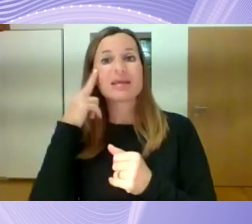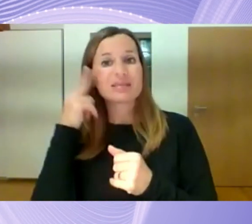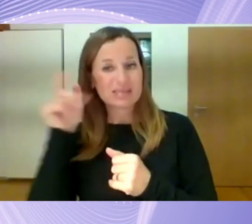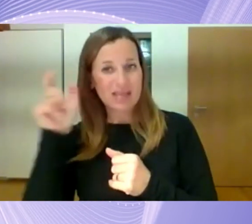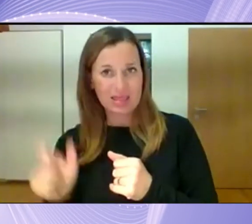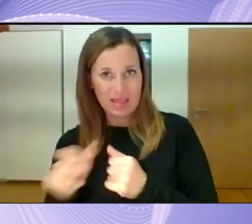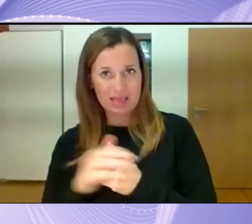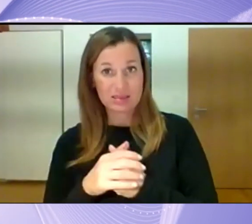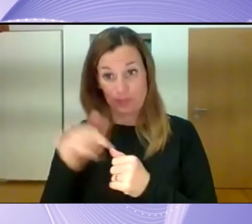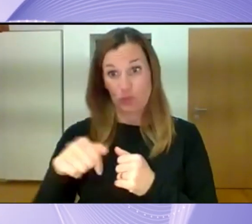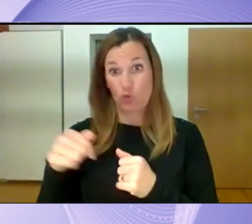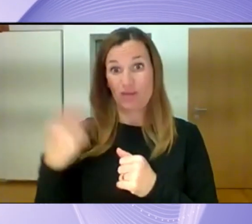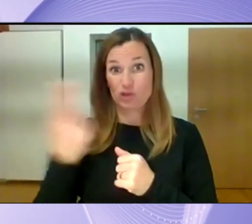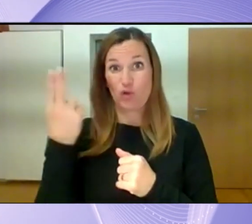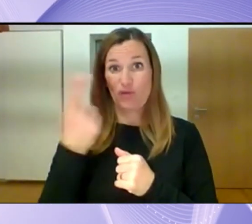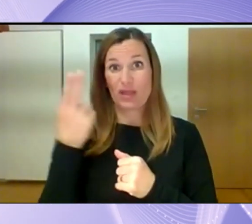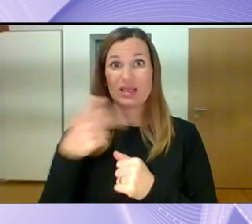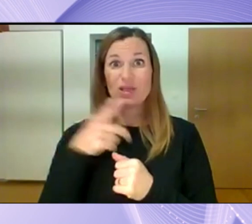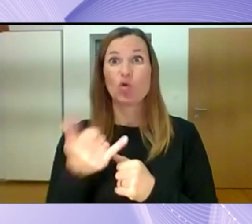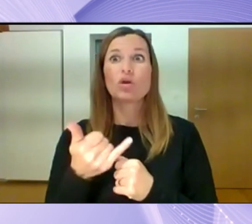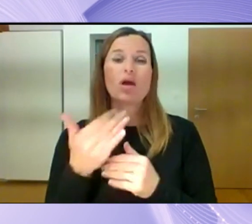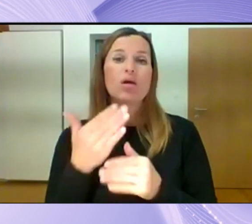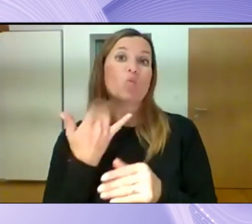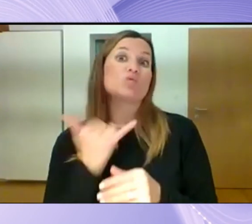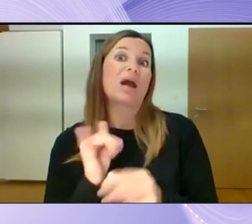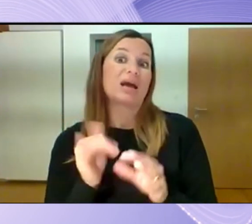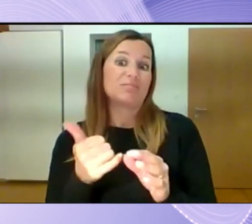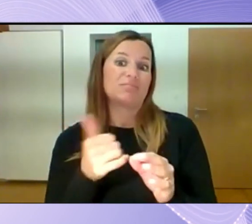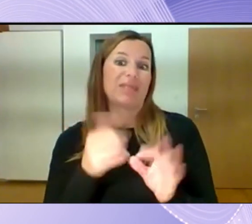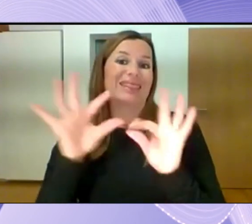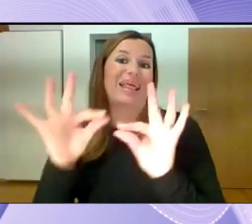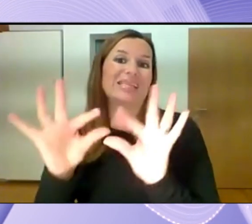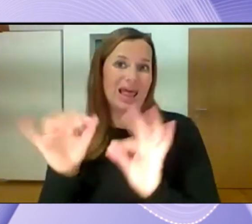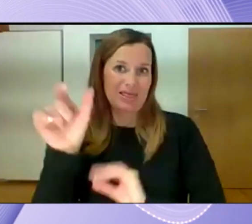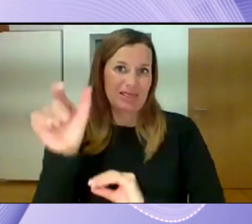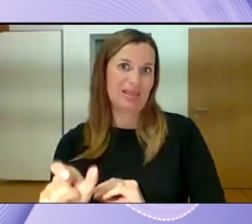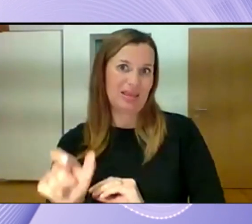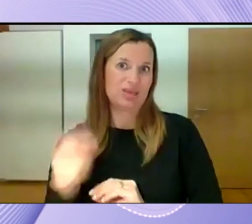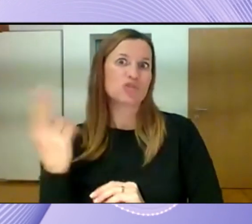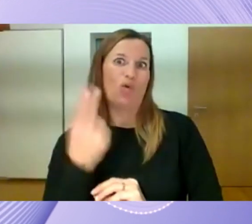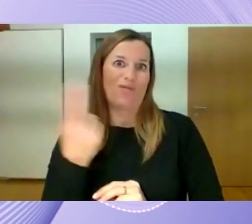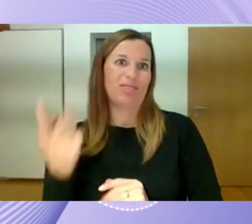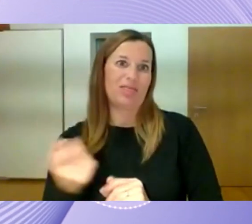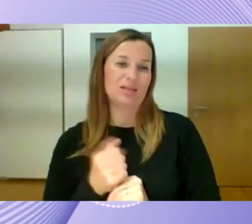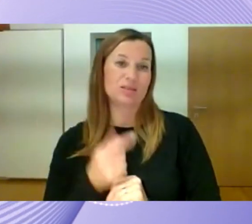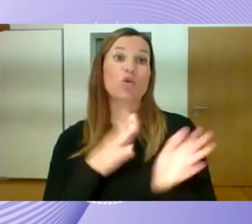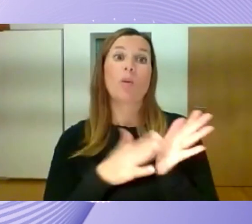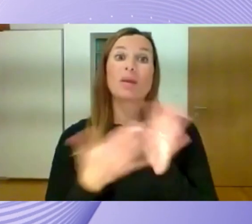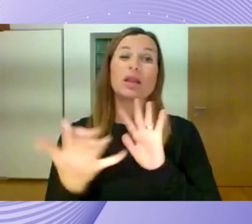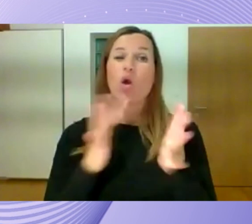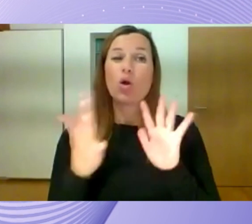Zdaj v Sloveniji je to vsak 10. Slovenec, se pravi okrog 200.000 ljudi,